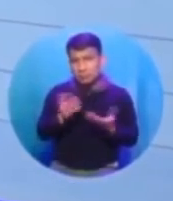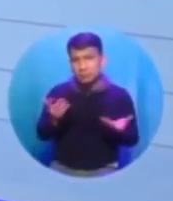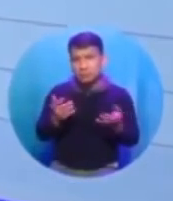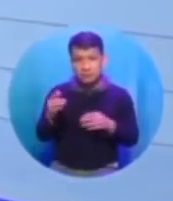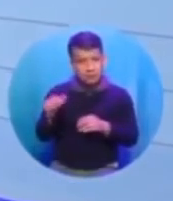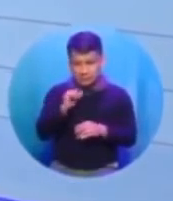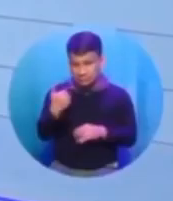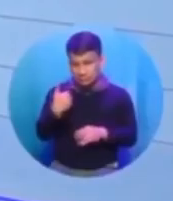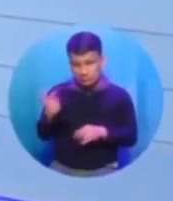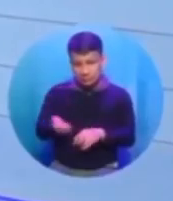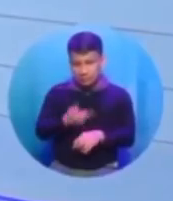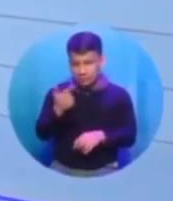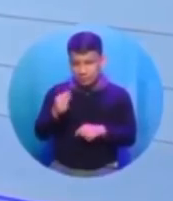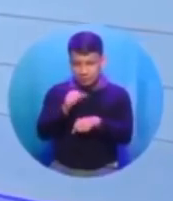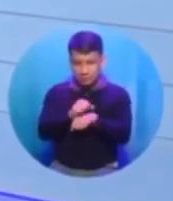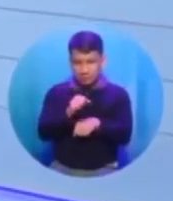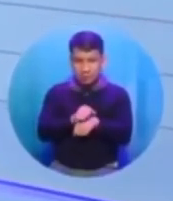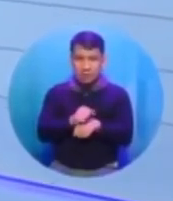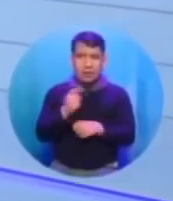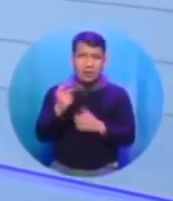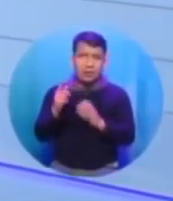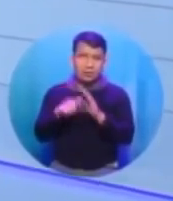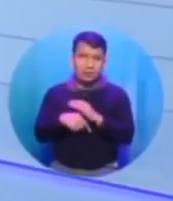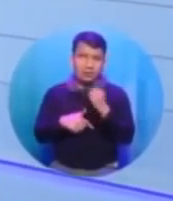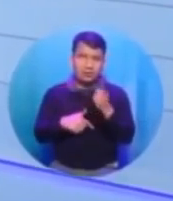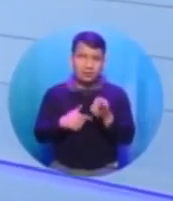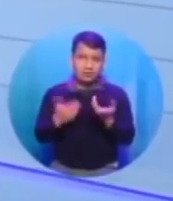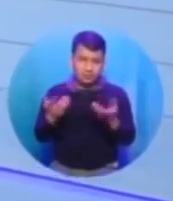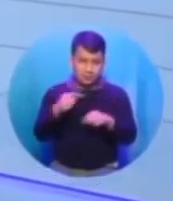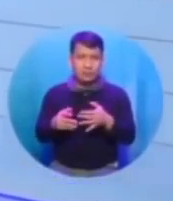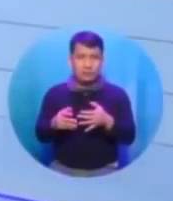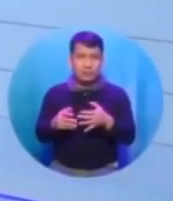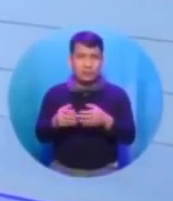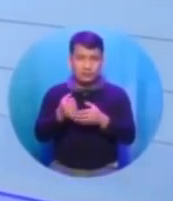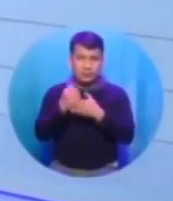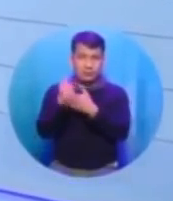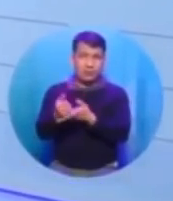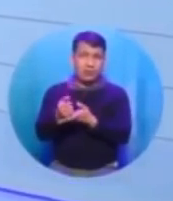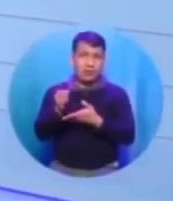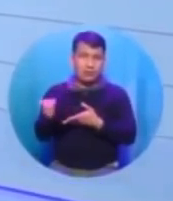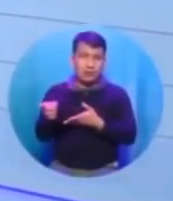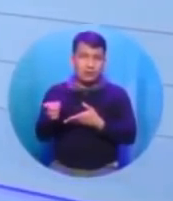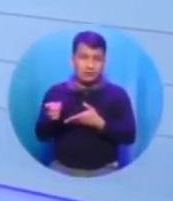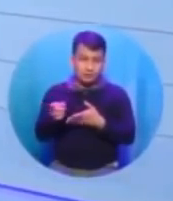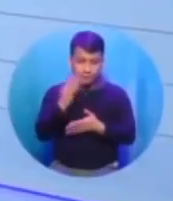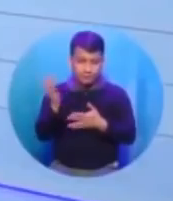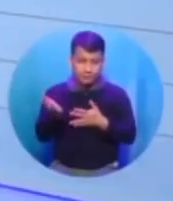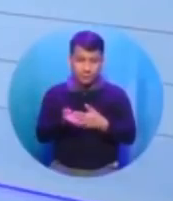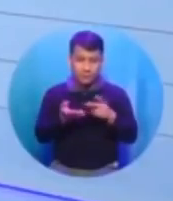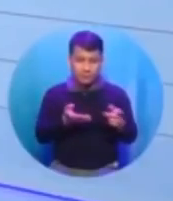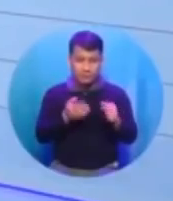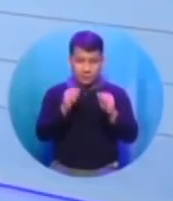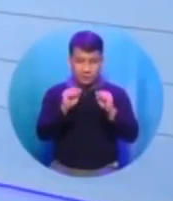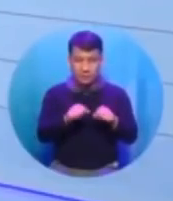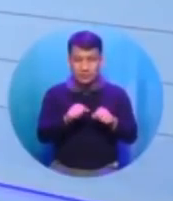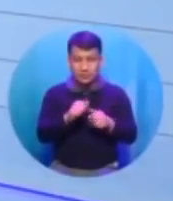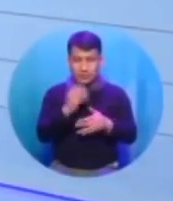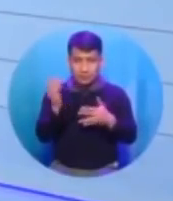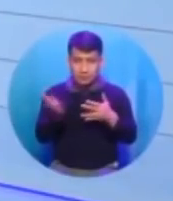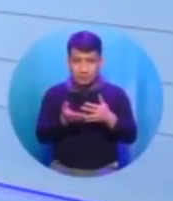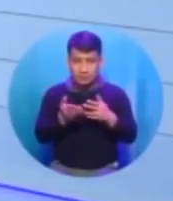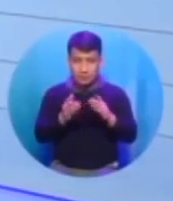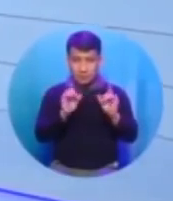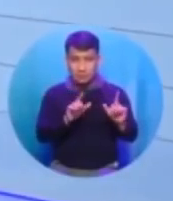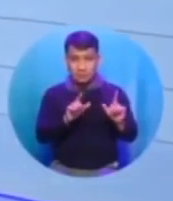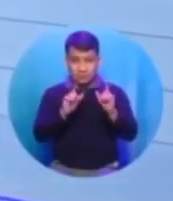Hindi tumatagal sa trabaho. Sige po, Nay, ganito na lang. Wala na tayong oras. Tutulungan po namin kayo, Nay, na